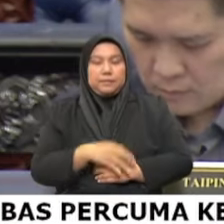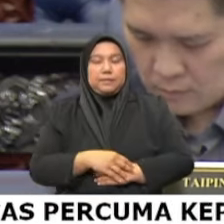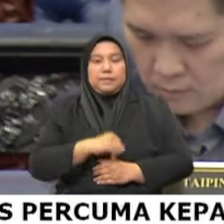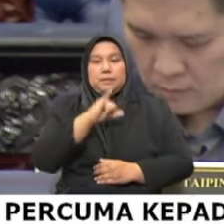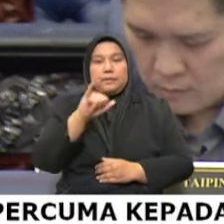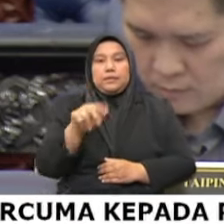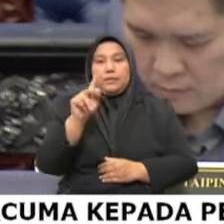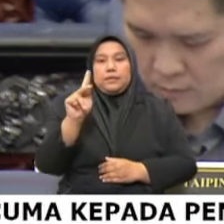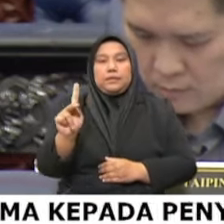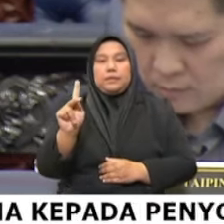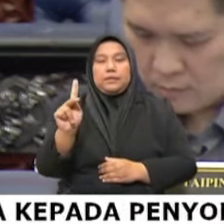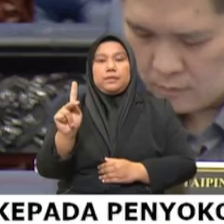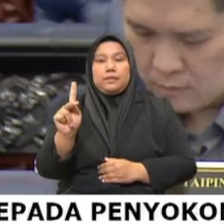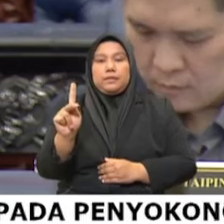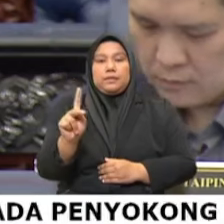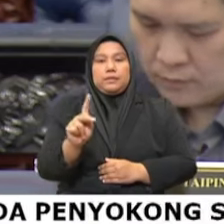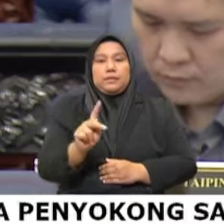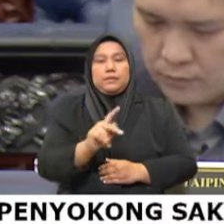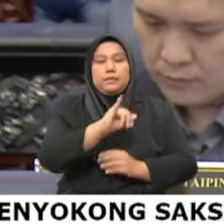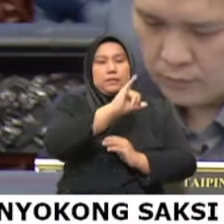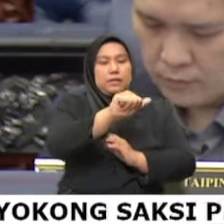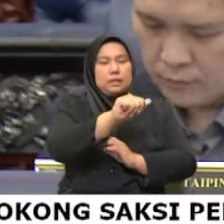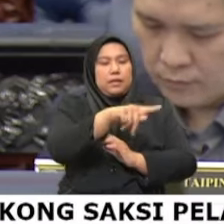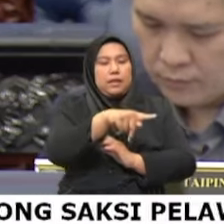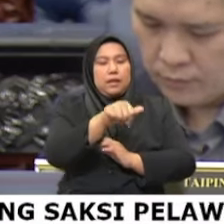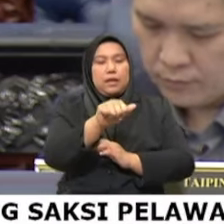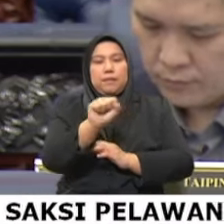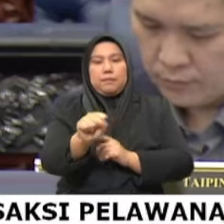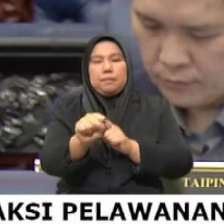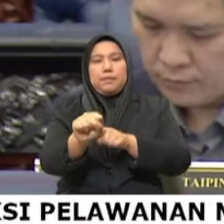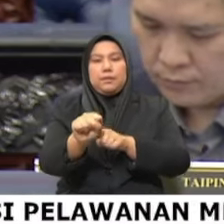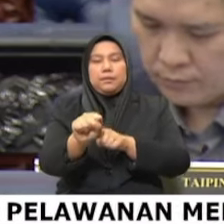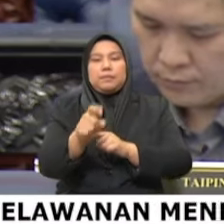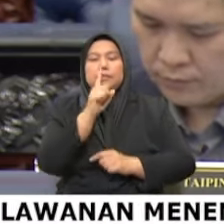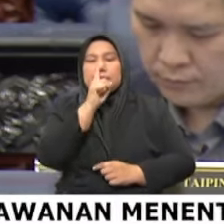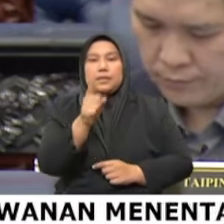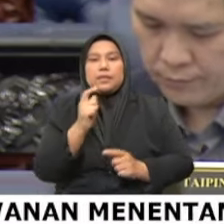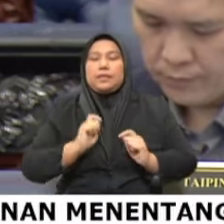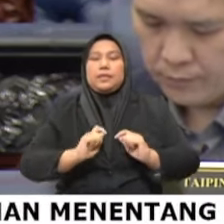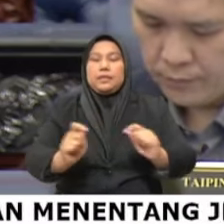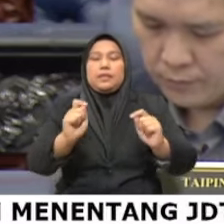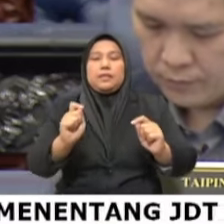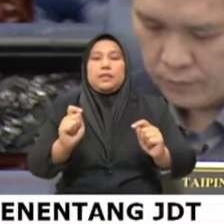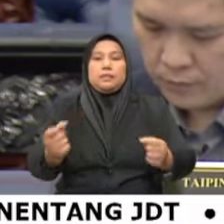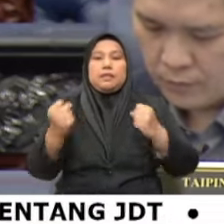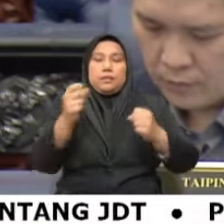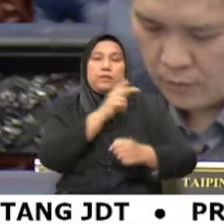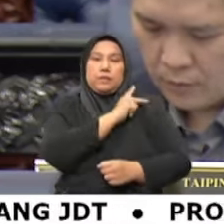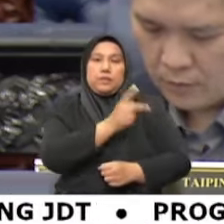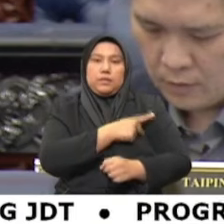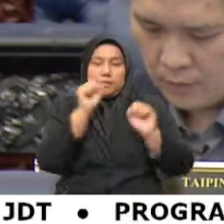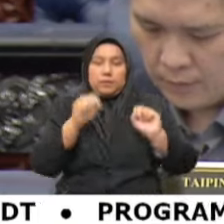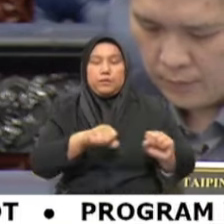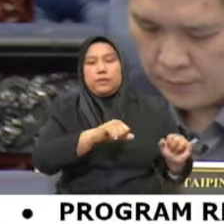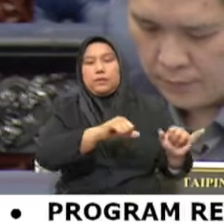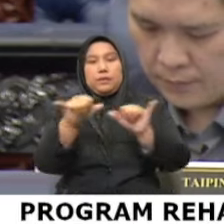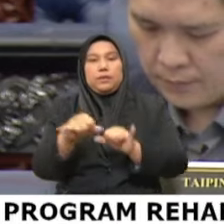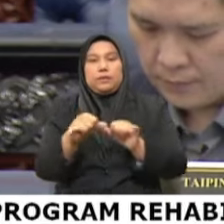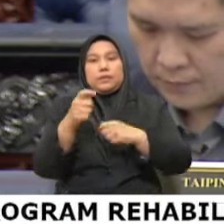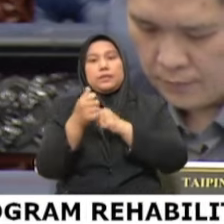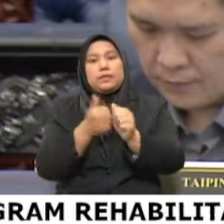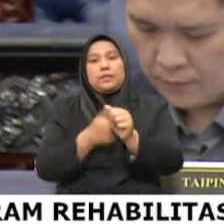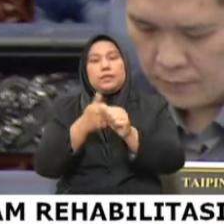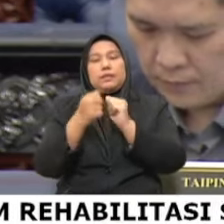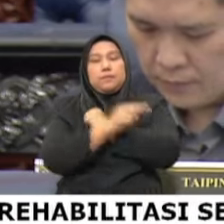Kuasa Pemandu Ajaran Sesat, JAPAS, bagi memastikan tindakan penguatkuasaan dapat diselaraskan dengan setiap negeri